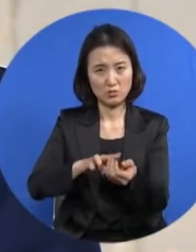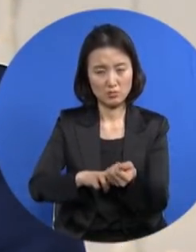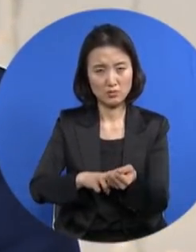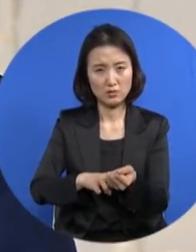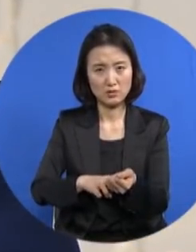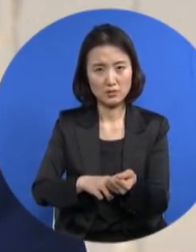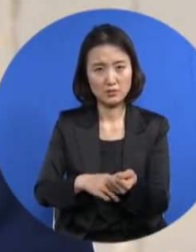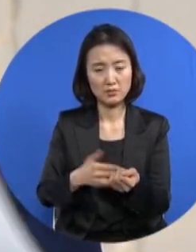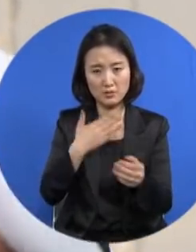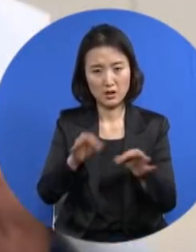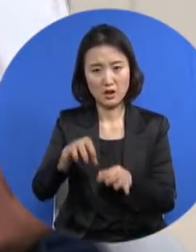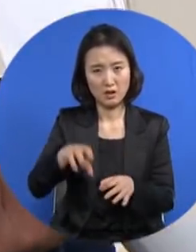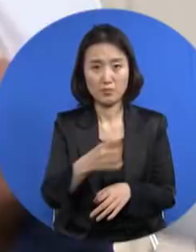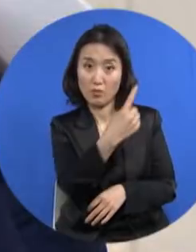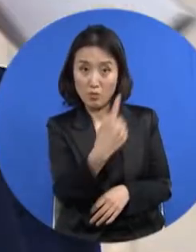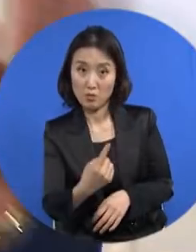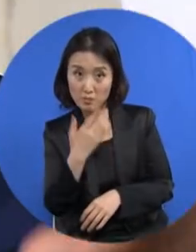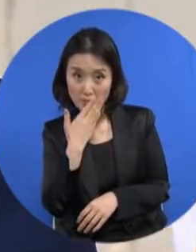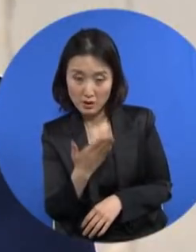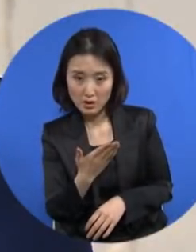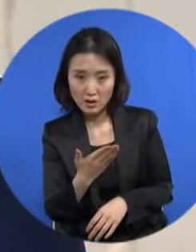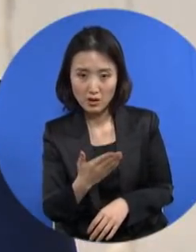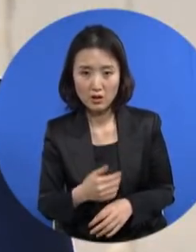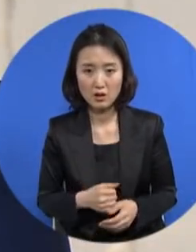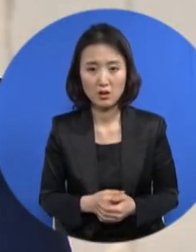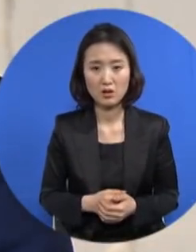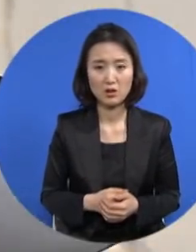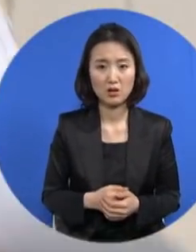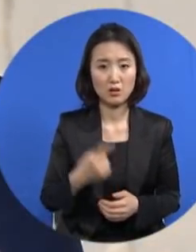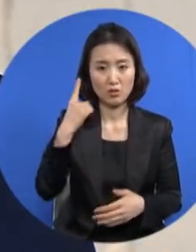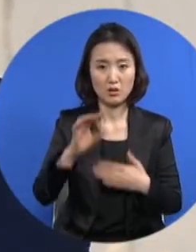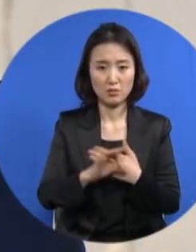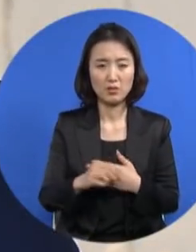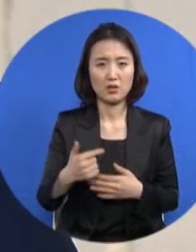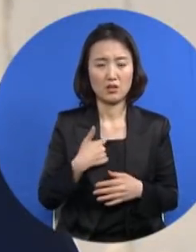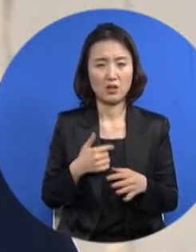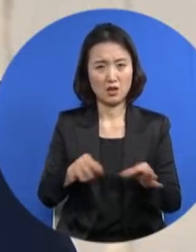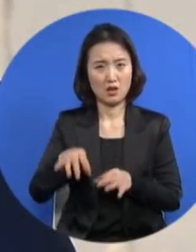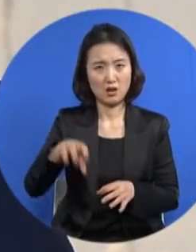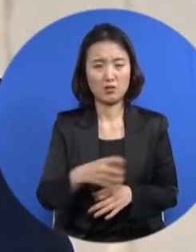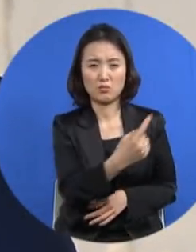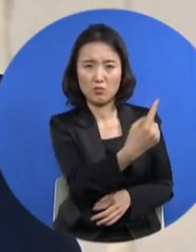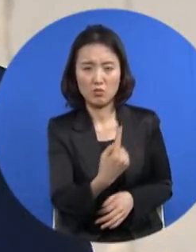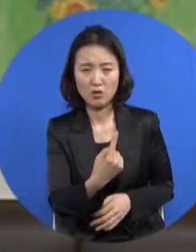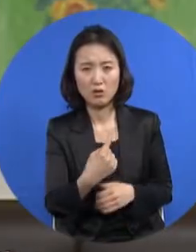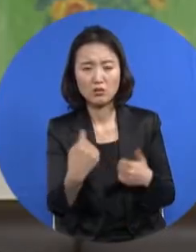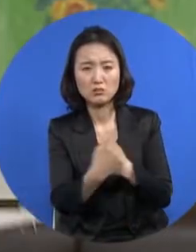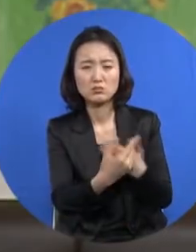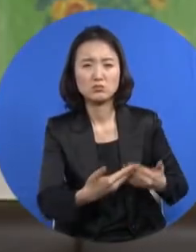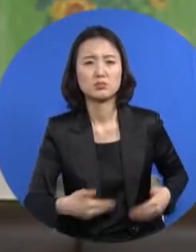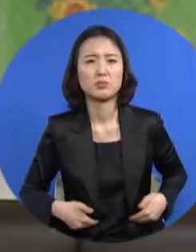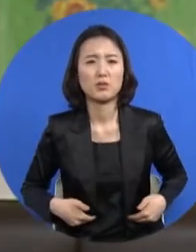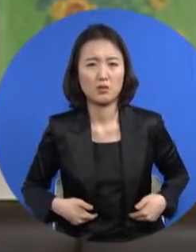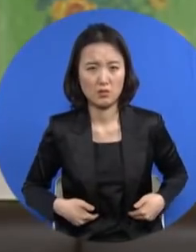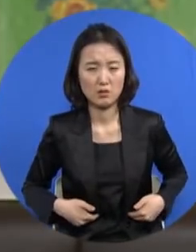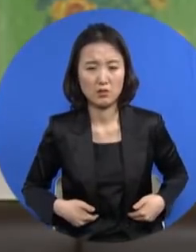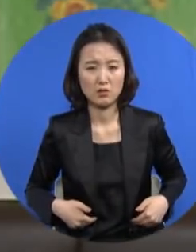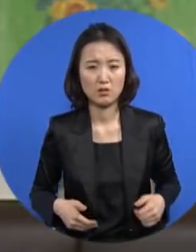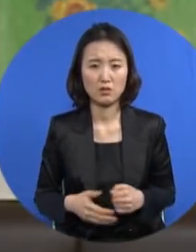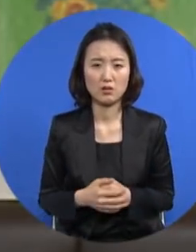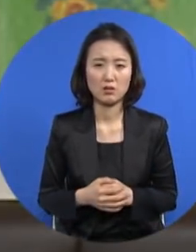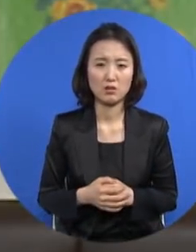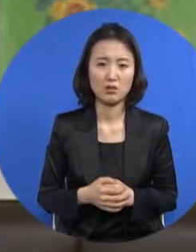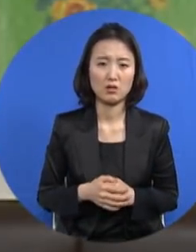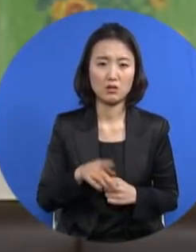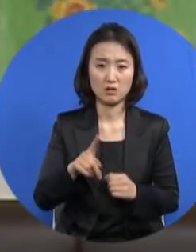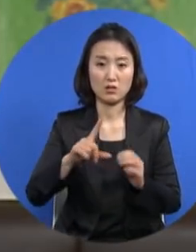앞에서 만나고 싶다. 왜냐면 그 컨설턴트를 해주시려면 제 매장에 와주셔야 되잖아요. 근데 그분이